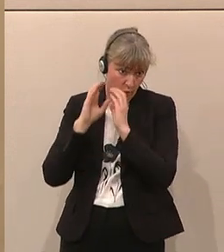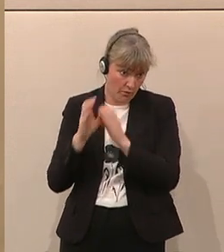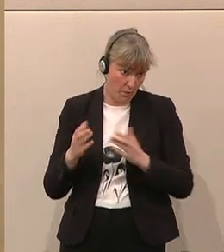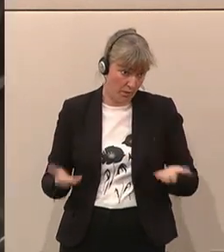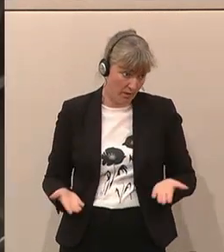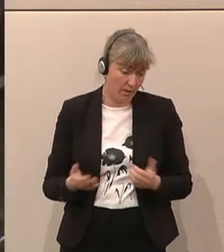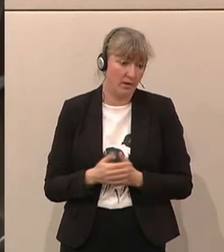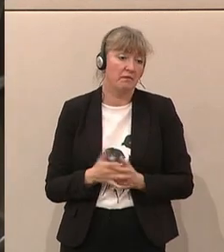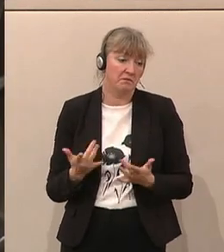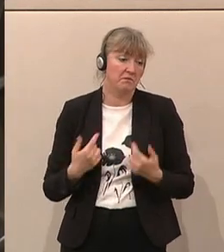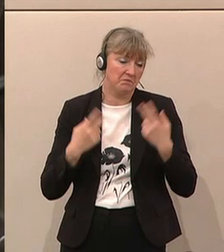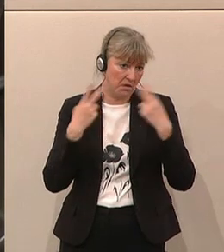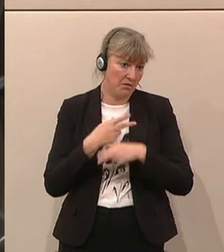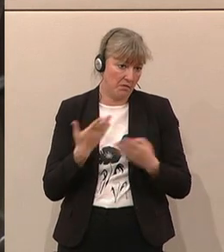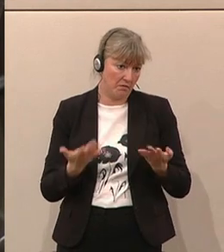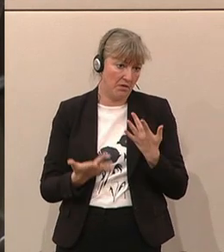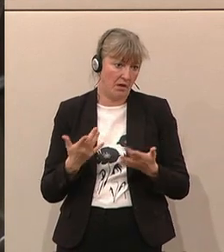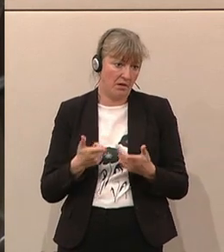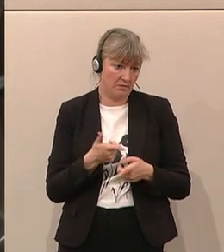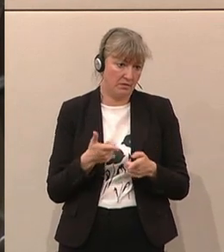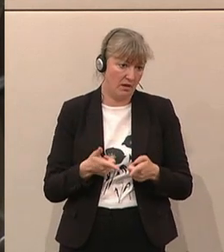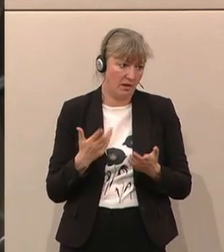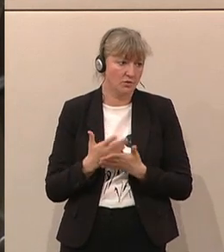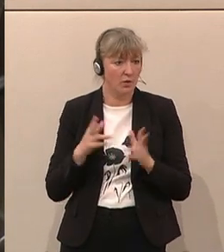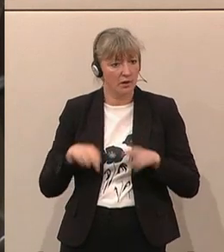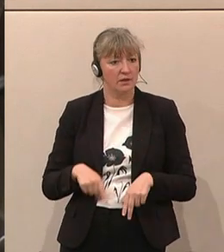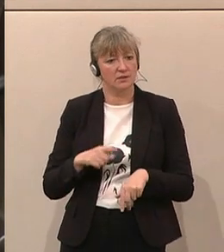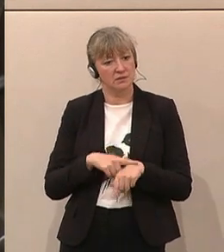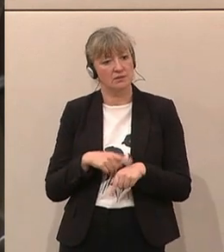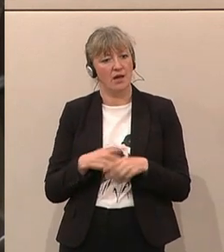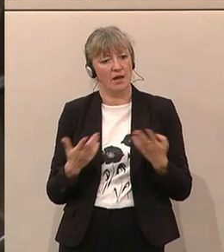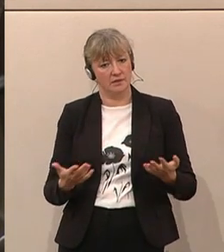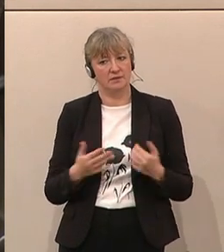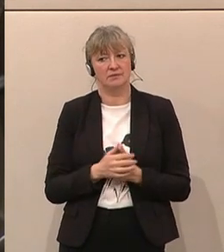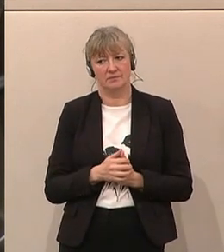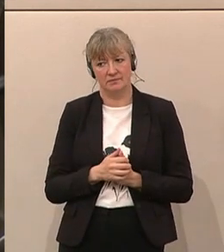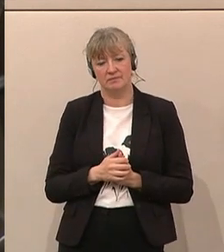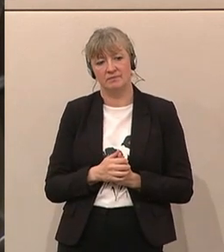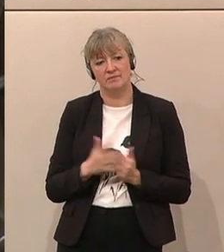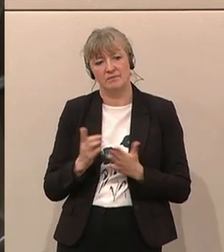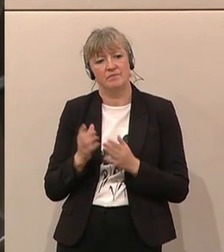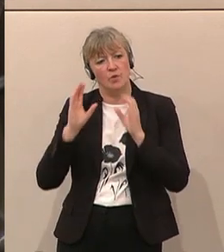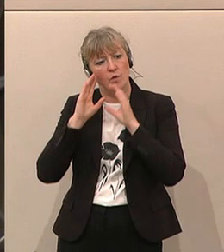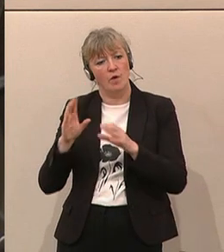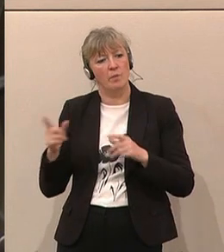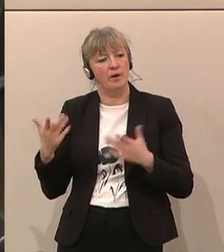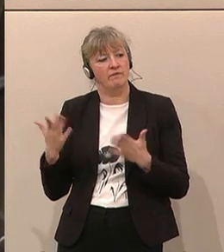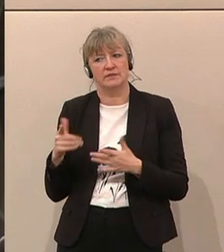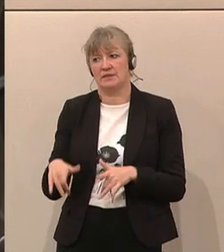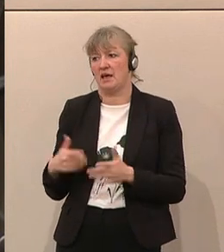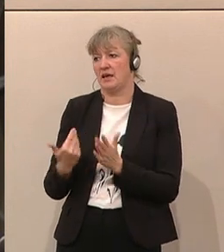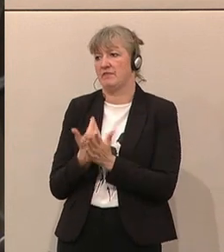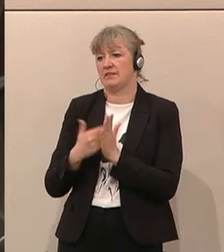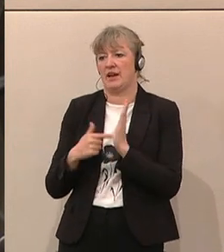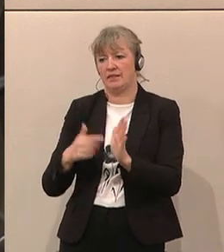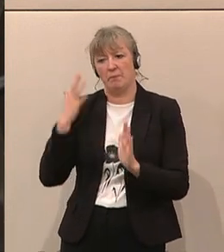wäre bereit und ich glaube, das ist jetzt hier der richtige Zeitpunkt. Die ÖVP stellt sich als Vertreterin